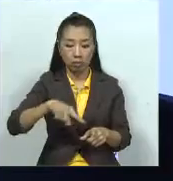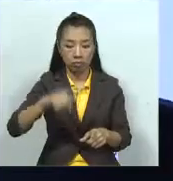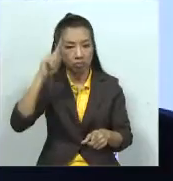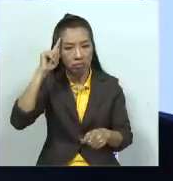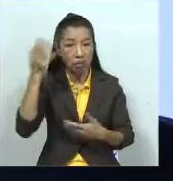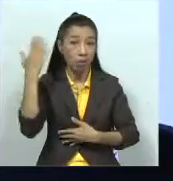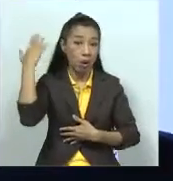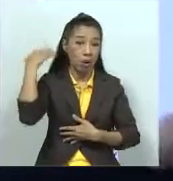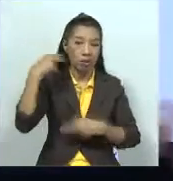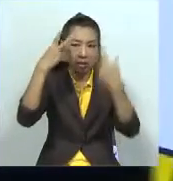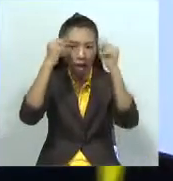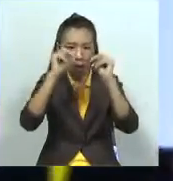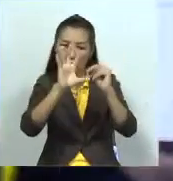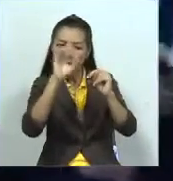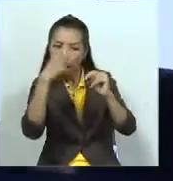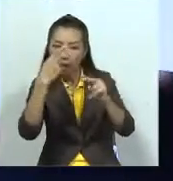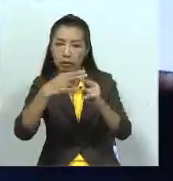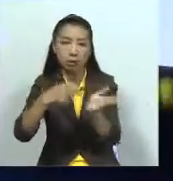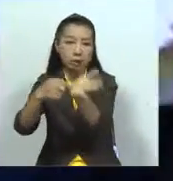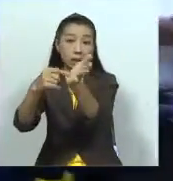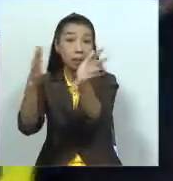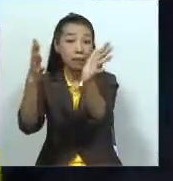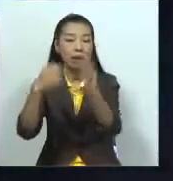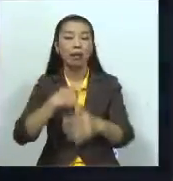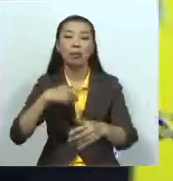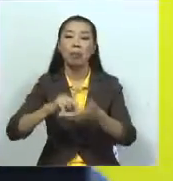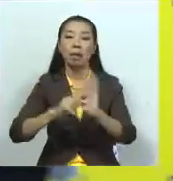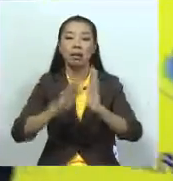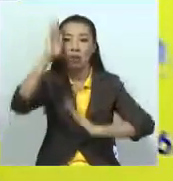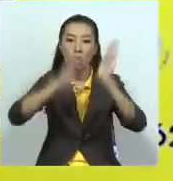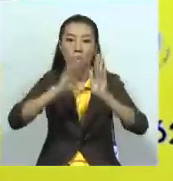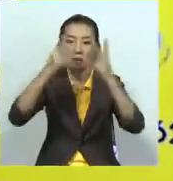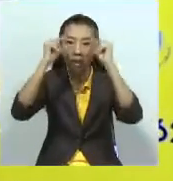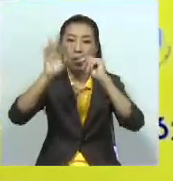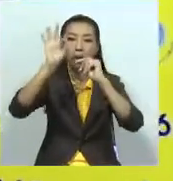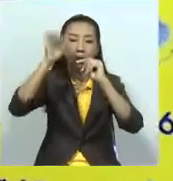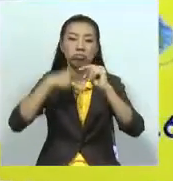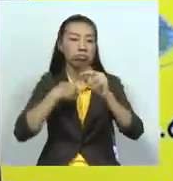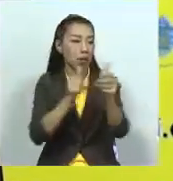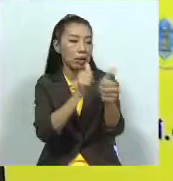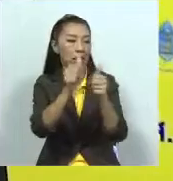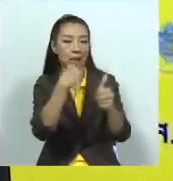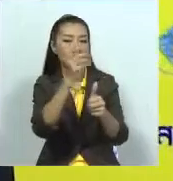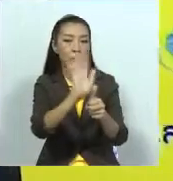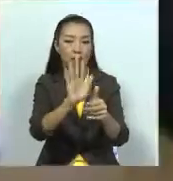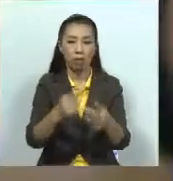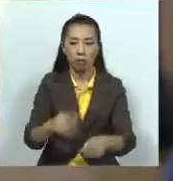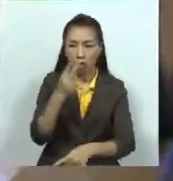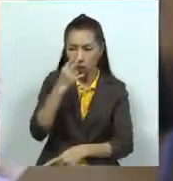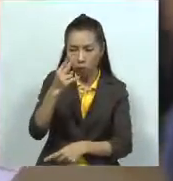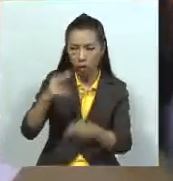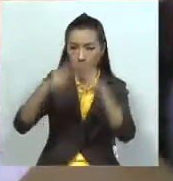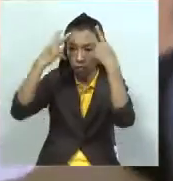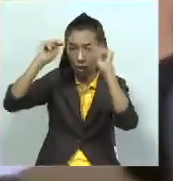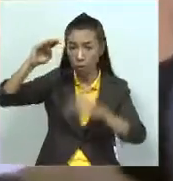นายกรัฐมนตรีดังนั้นพรรคจึงไม่เป็นคู่แข่งกับใครในการโหวตเลือกนายกรัฐมนตรีโดยเห็นว่าพลเอกประยุทธ์จันทร์โอชาแคนดิเดต